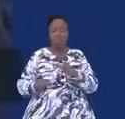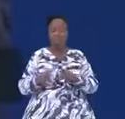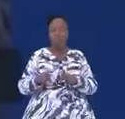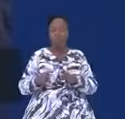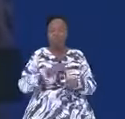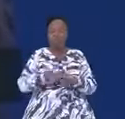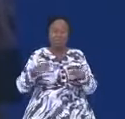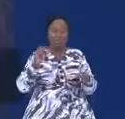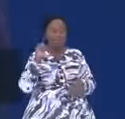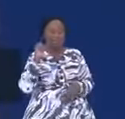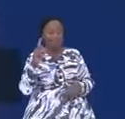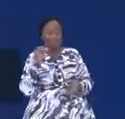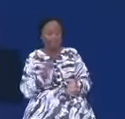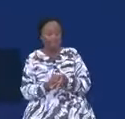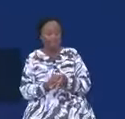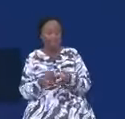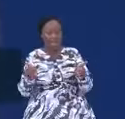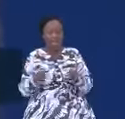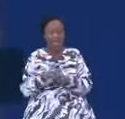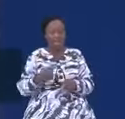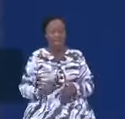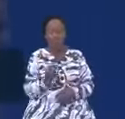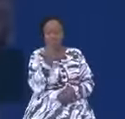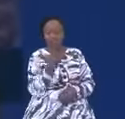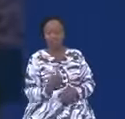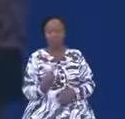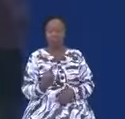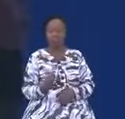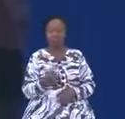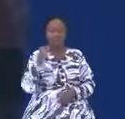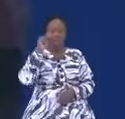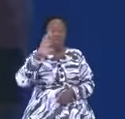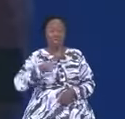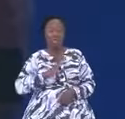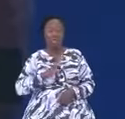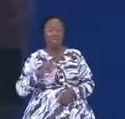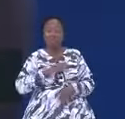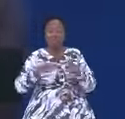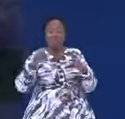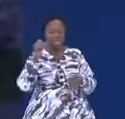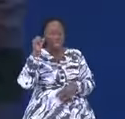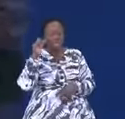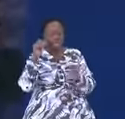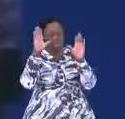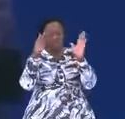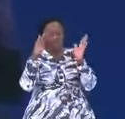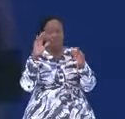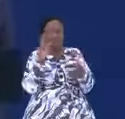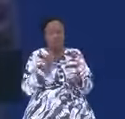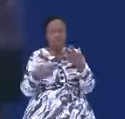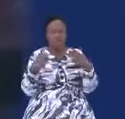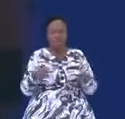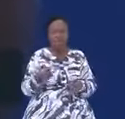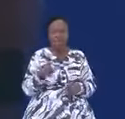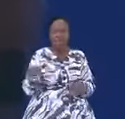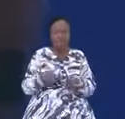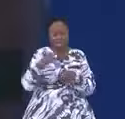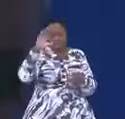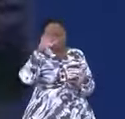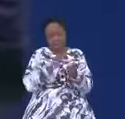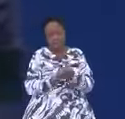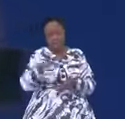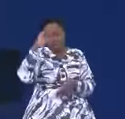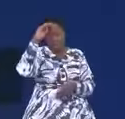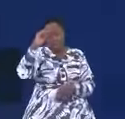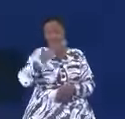un temps que je le fis célibataire inespéré pas ce qui est arrivé en tant que femme arrêtée n'espérez pas ce qui est arrivé est à